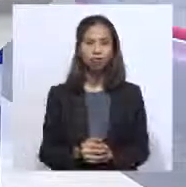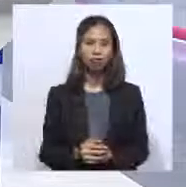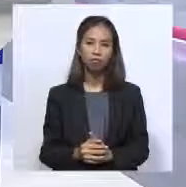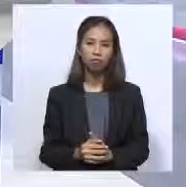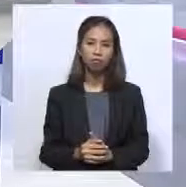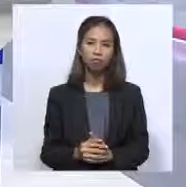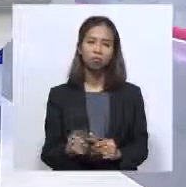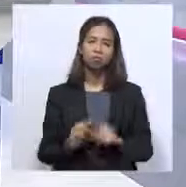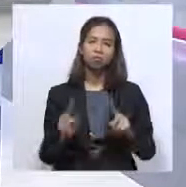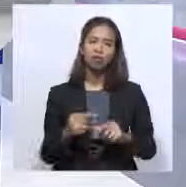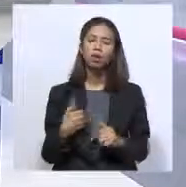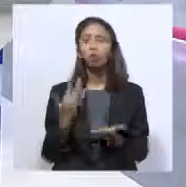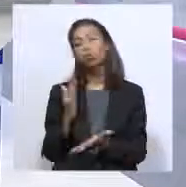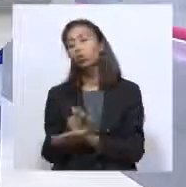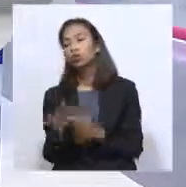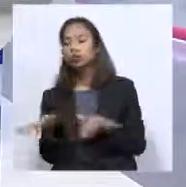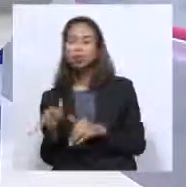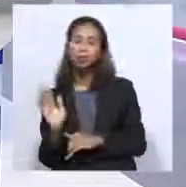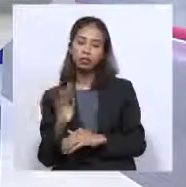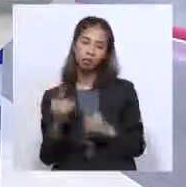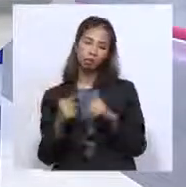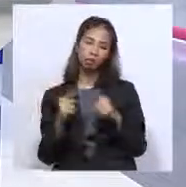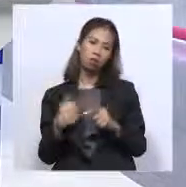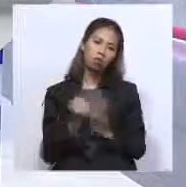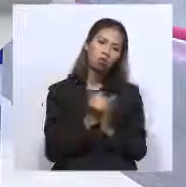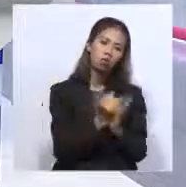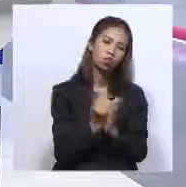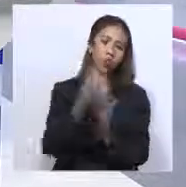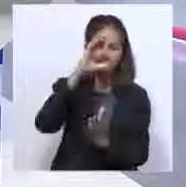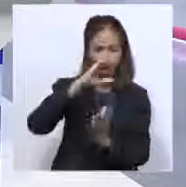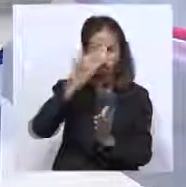เรียกว่าไม่ได้ลดละนะคะความพยายามเพราะว่าเป็นนักท่องเที่ยวชาวญี่ปุ่นแล้วก็อายุมากแล้วด้วยนะคะ